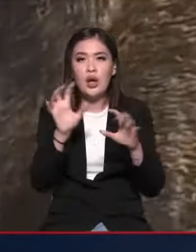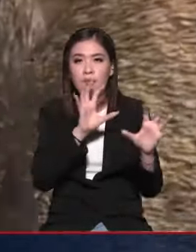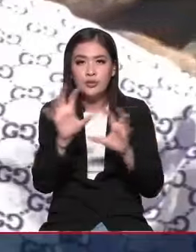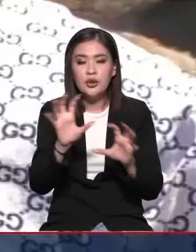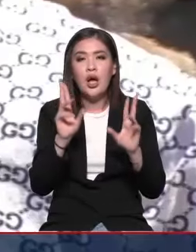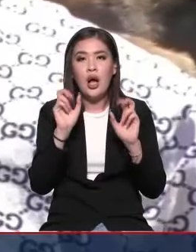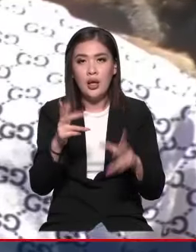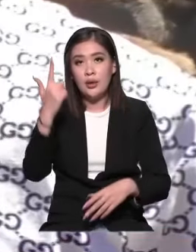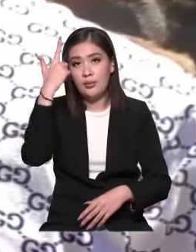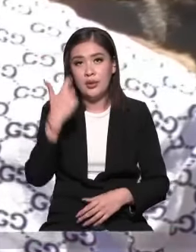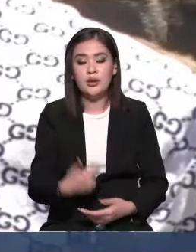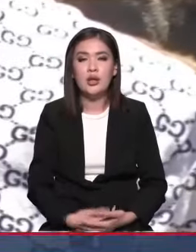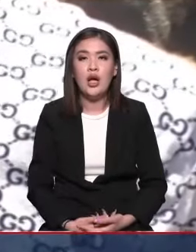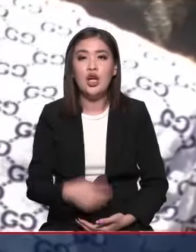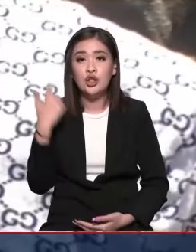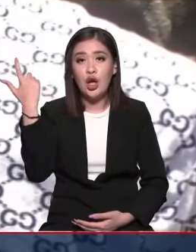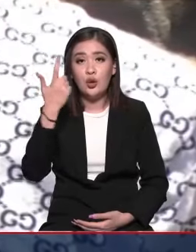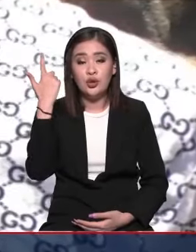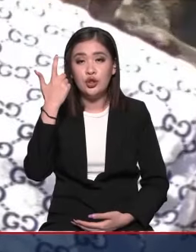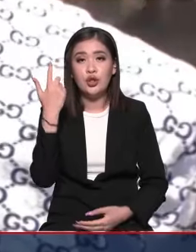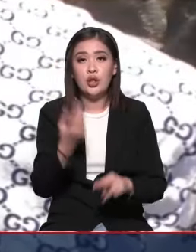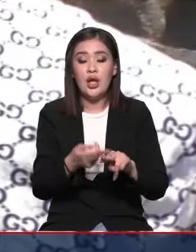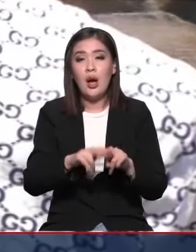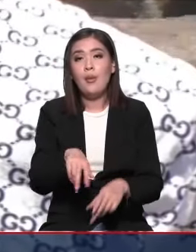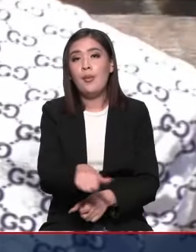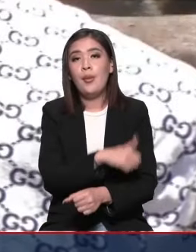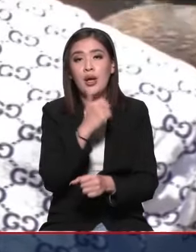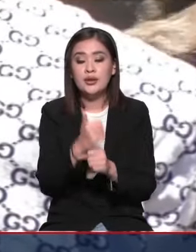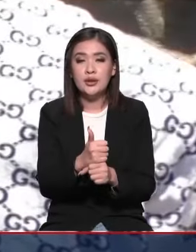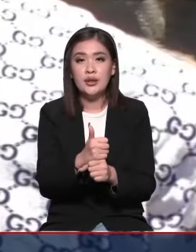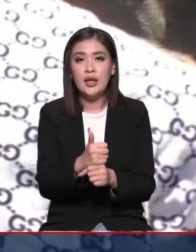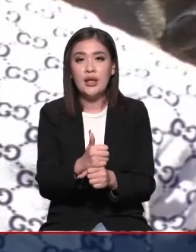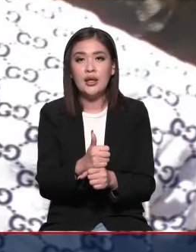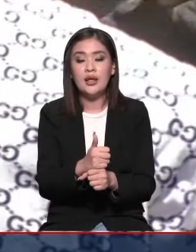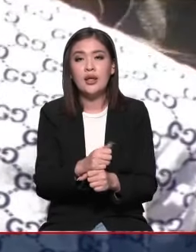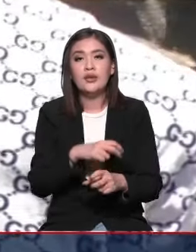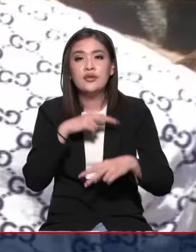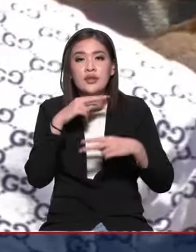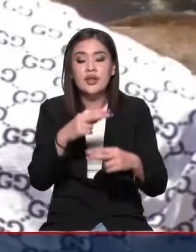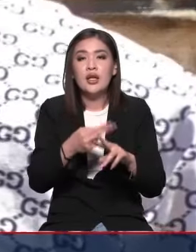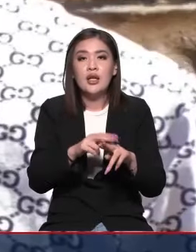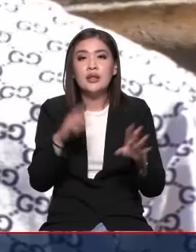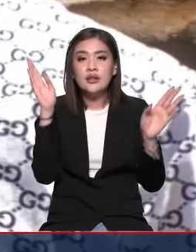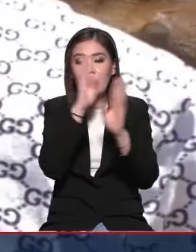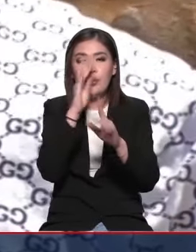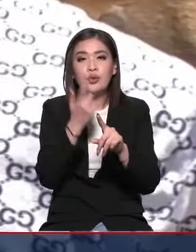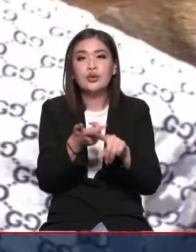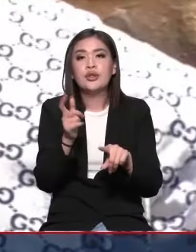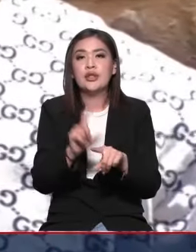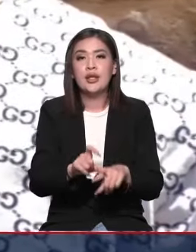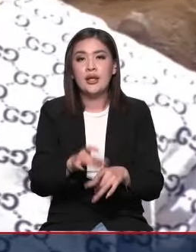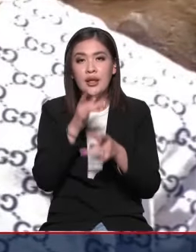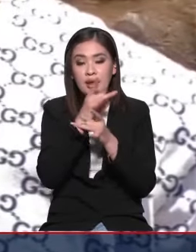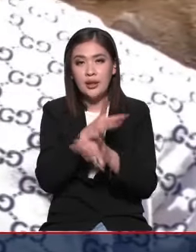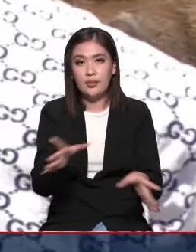тапқан. Бұл марал шаруашылығының басты қызығушылығы біздің мына табиғатымыз өте керемет. Осы жерді